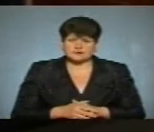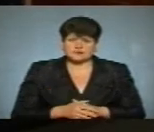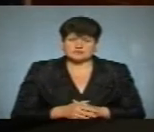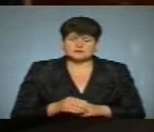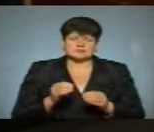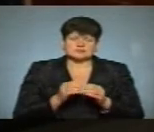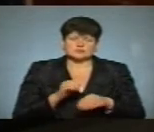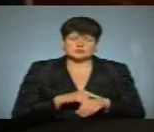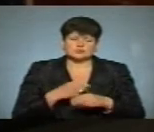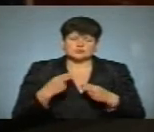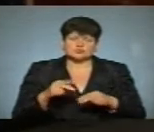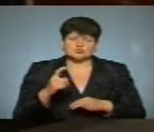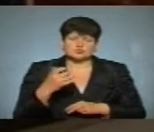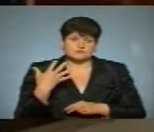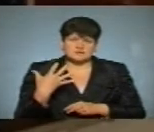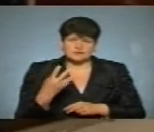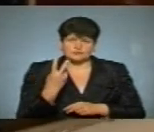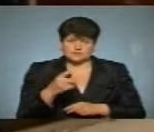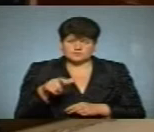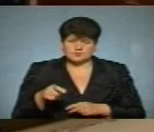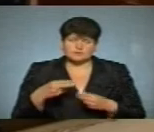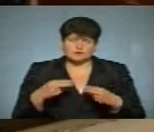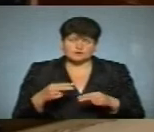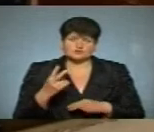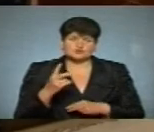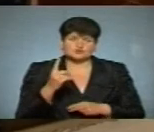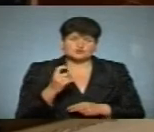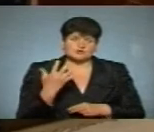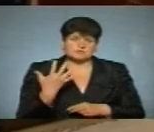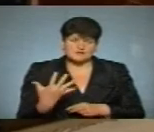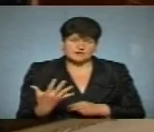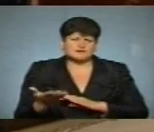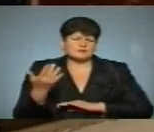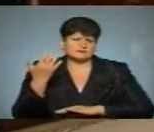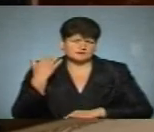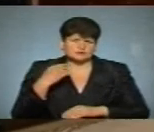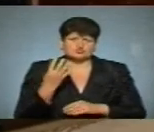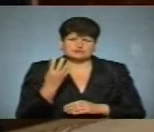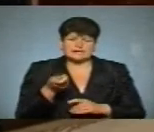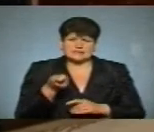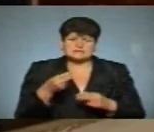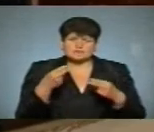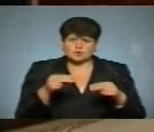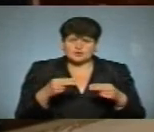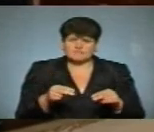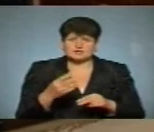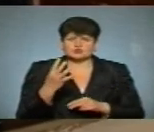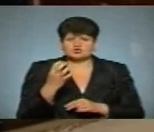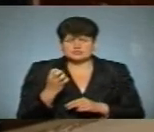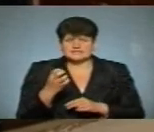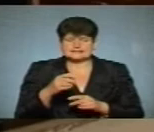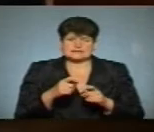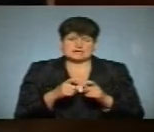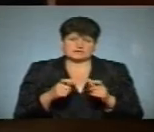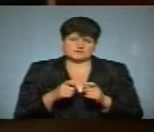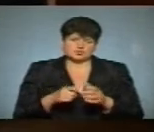105 квиточків. 2 касири продали 105 квиточків. До карантину 4 каси продавали 400